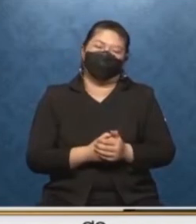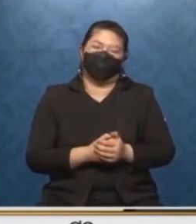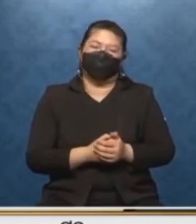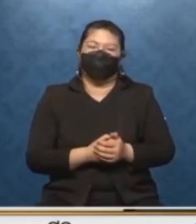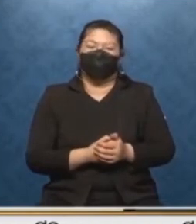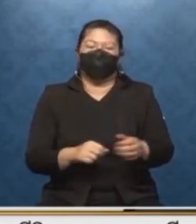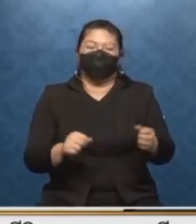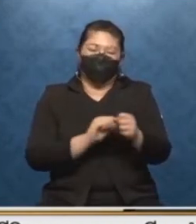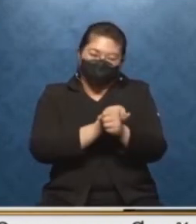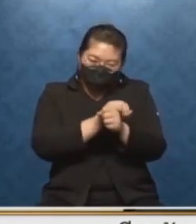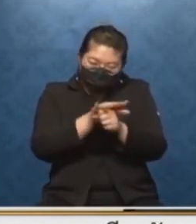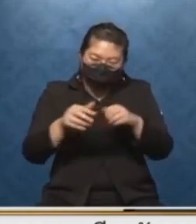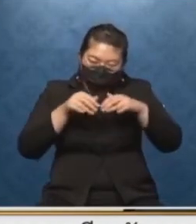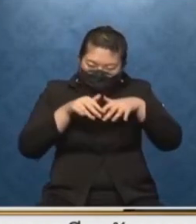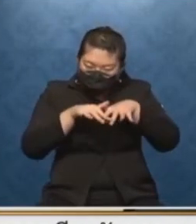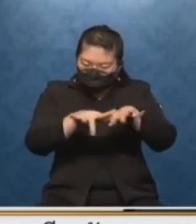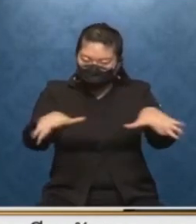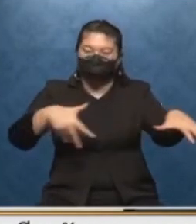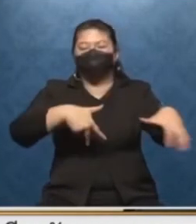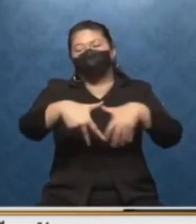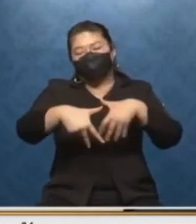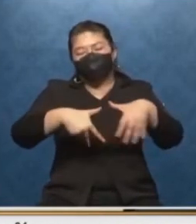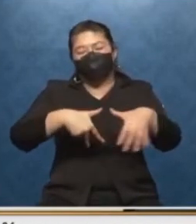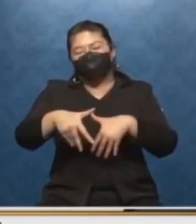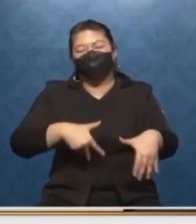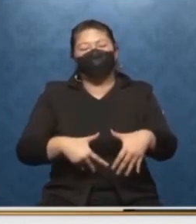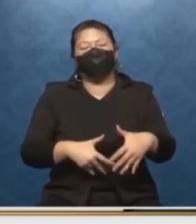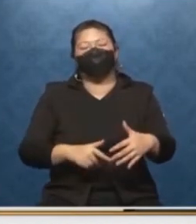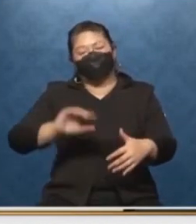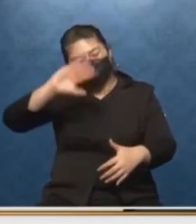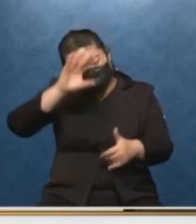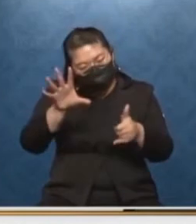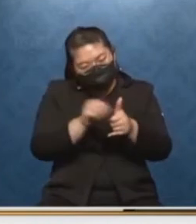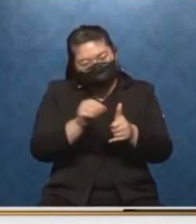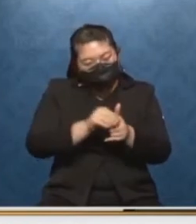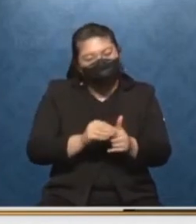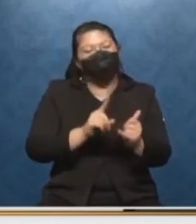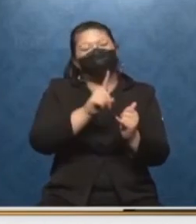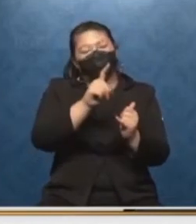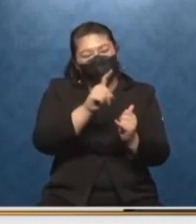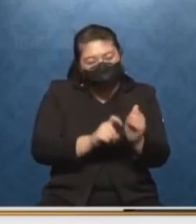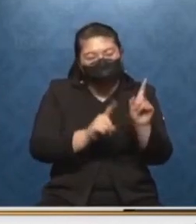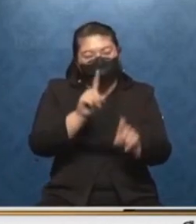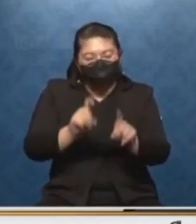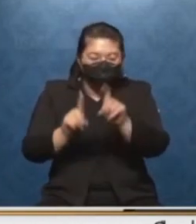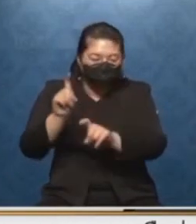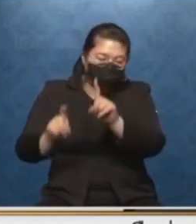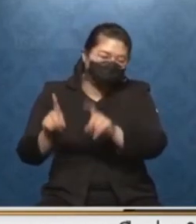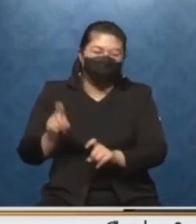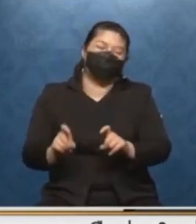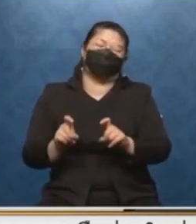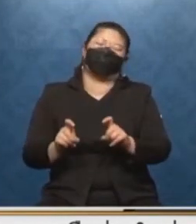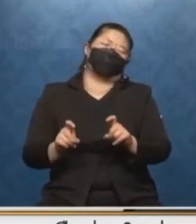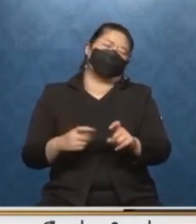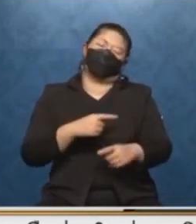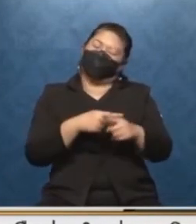งไข้ปล่อยให้ผู้ป่วยจำนวมากที่ท่านใยกก็ปลอยใหพวกเขาตาย ตายอย่รายยาตถัดมตร ตายอย่เดียวได้ ตาย